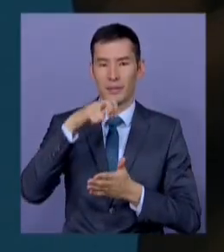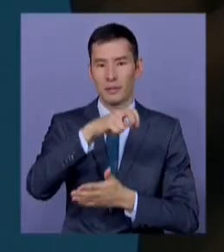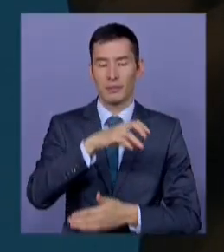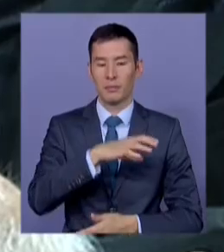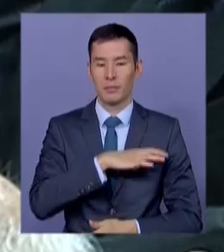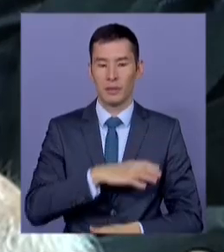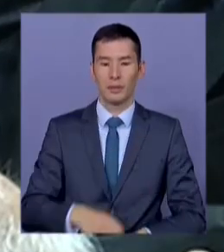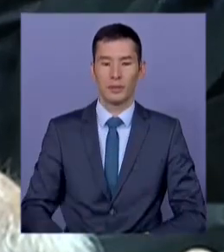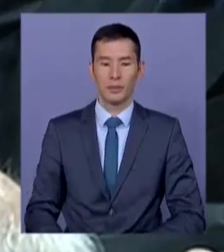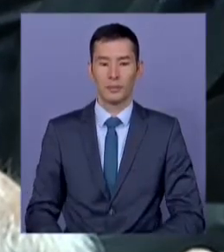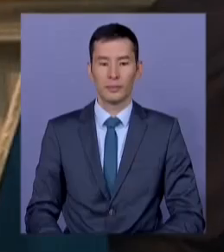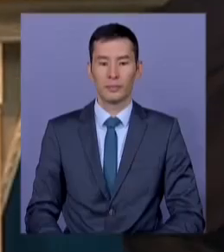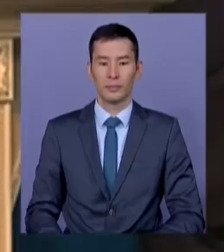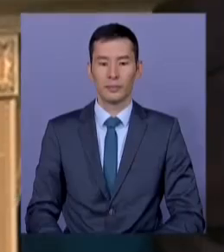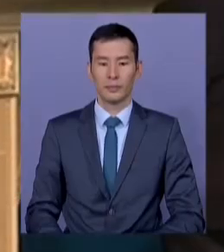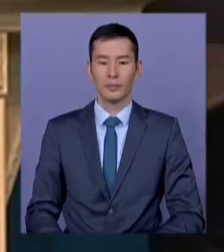дайындалған картина тарту етілді.